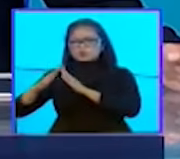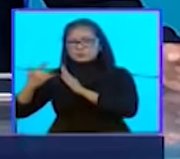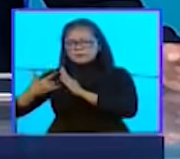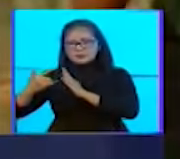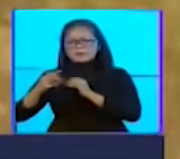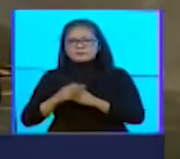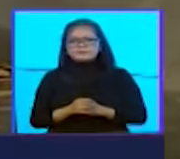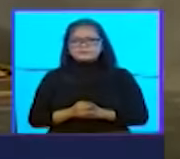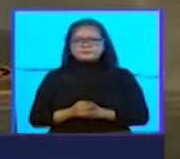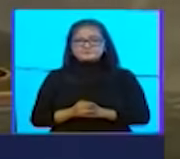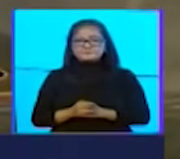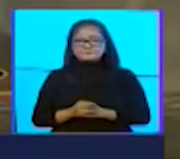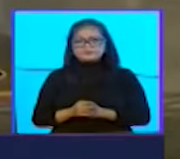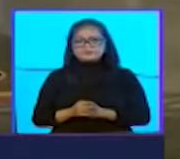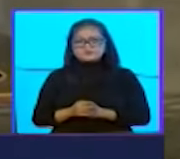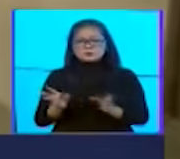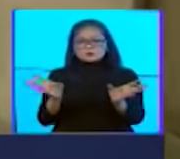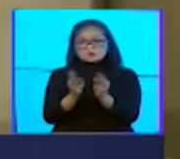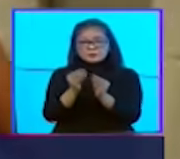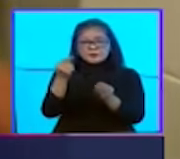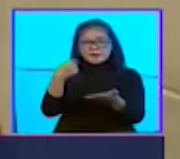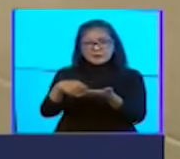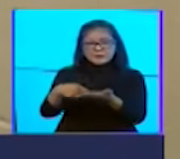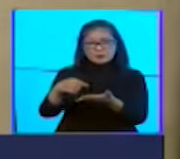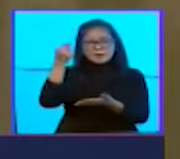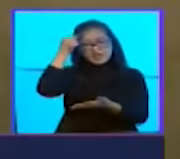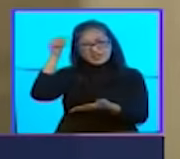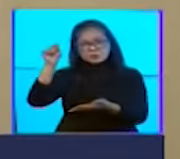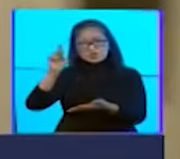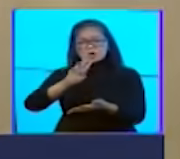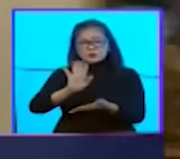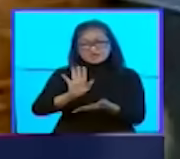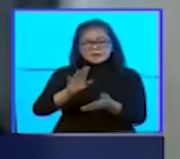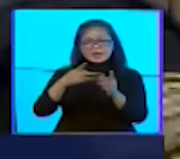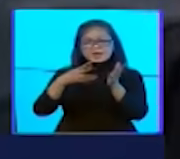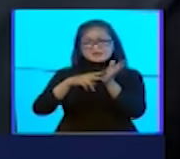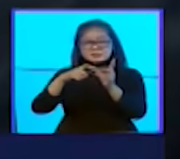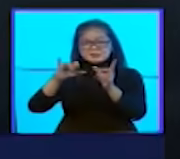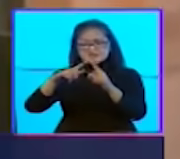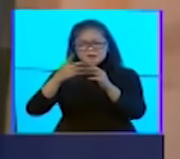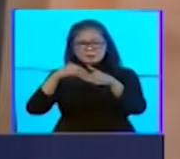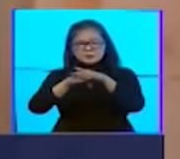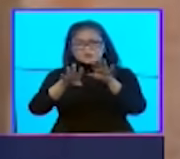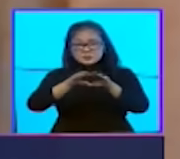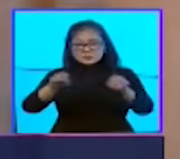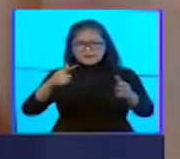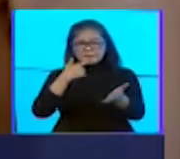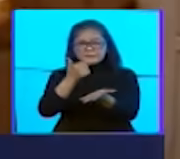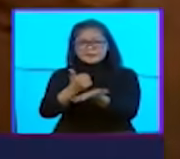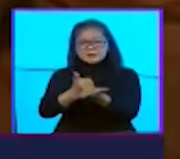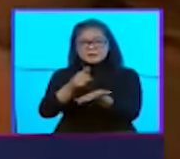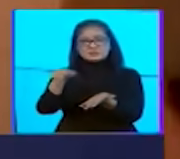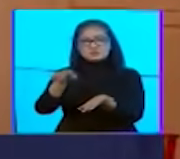rumah. Sejumlah karyawan kantor non-esensial tetap beraktivitas dan masuk bekerja. Padahal selain sektor kritikal